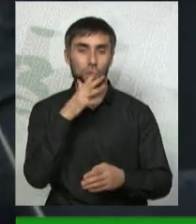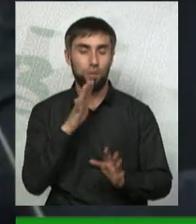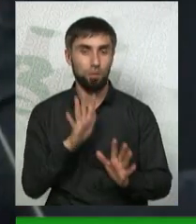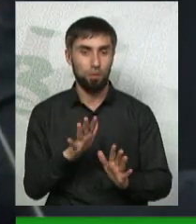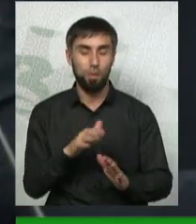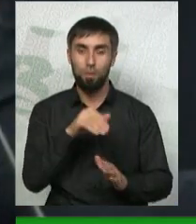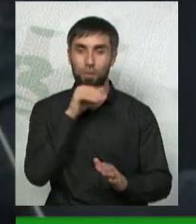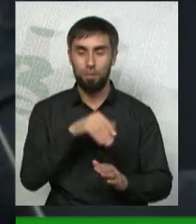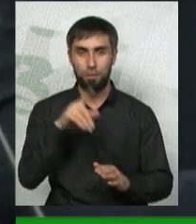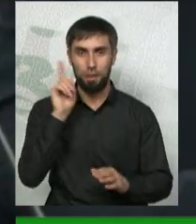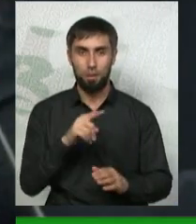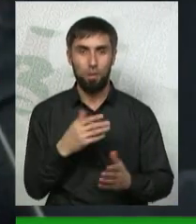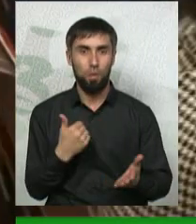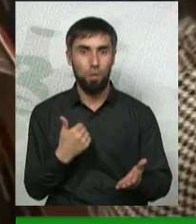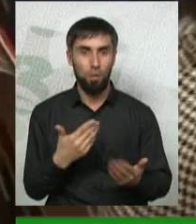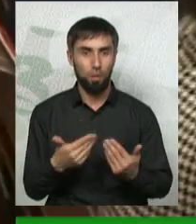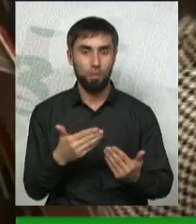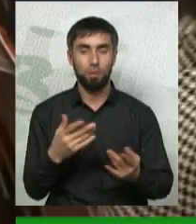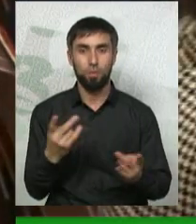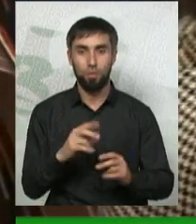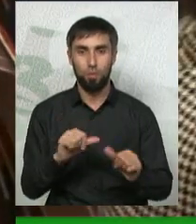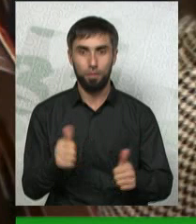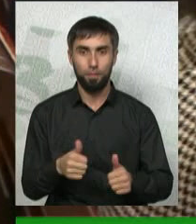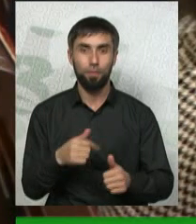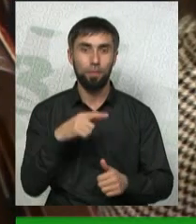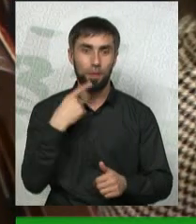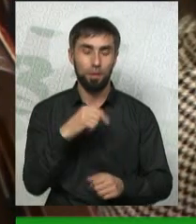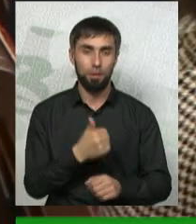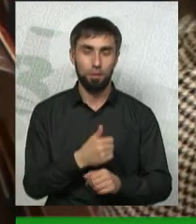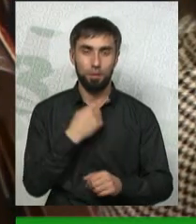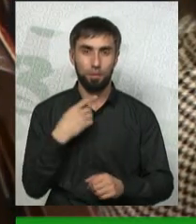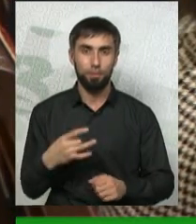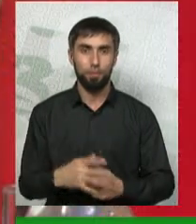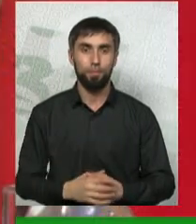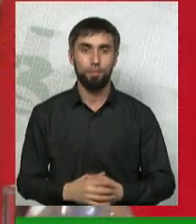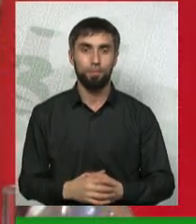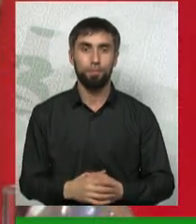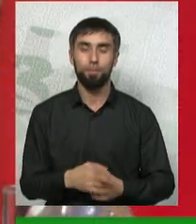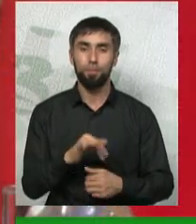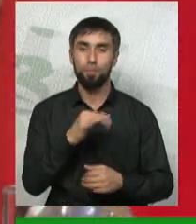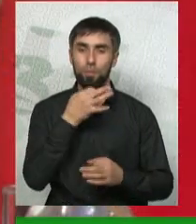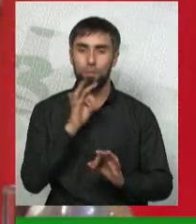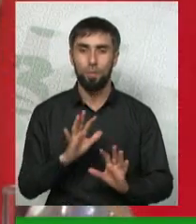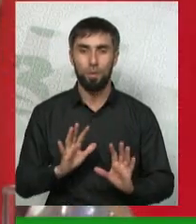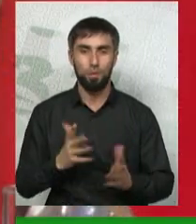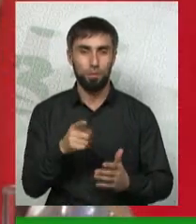только профессионалы умеют обращаться должным образом, отметил Махмуд Али Калиматов. При любом